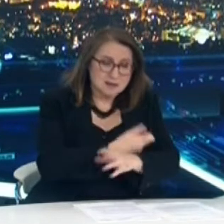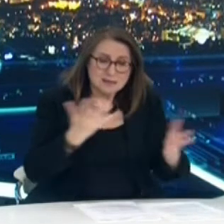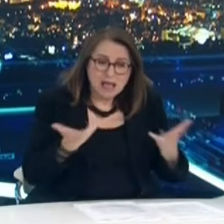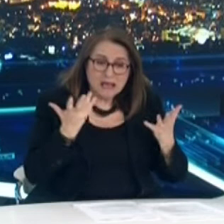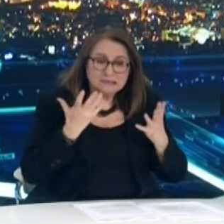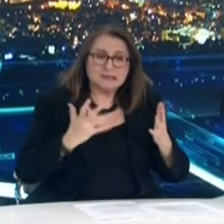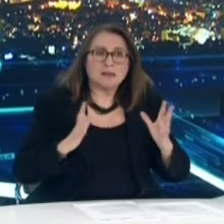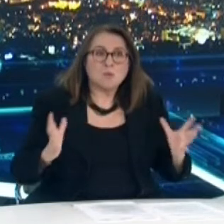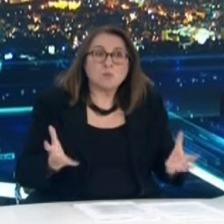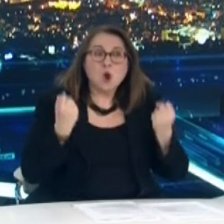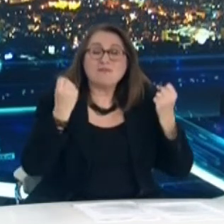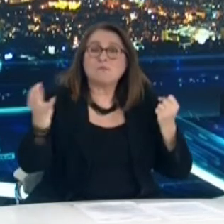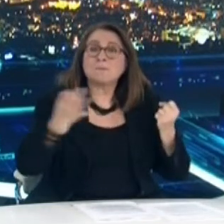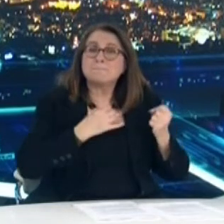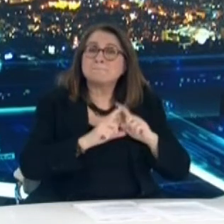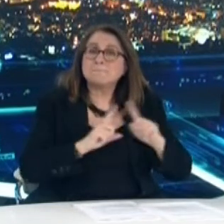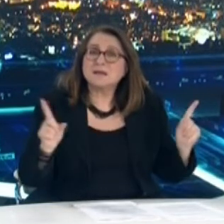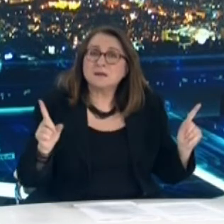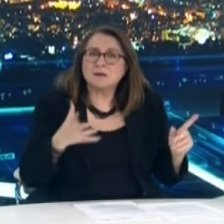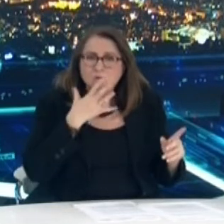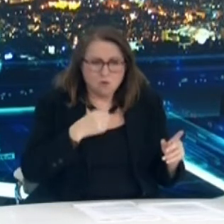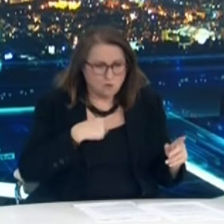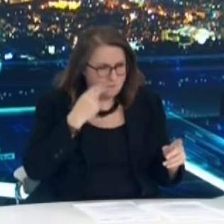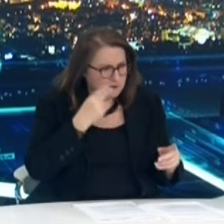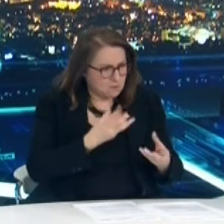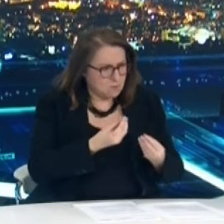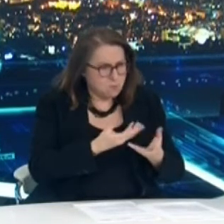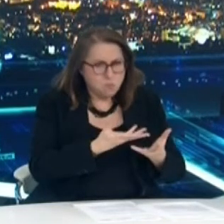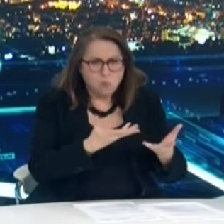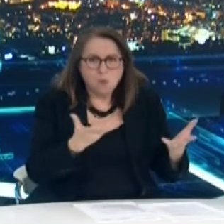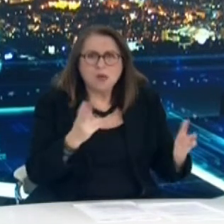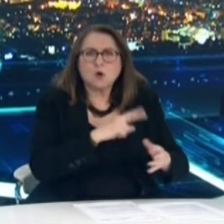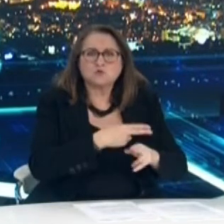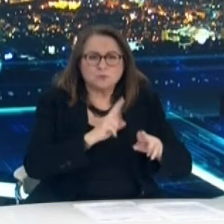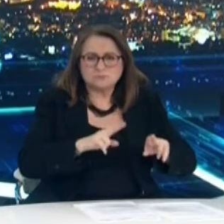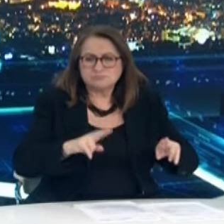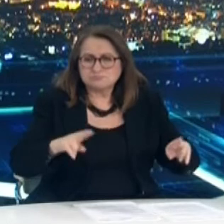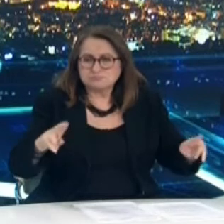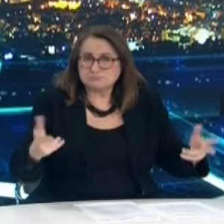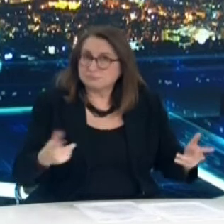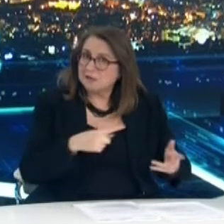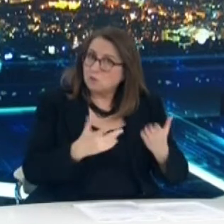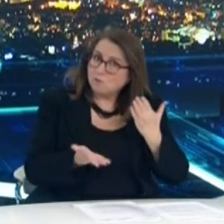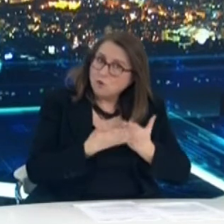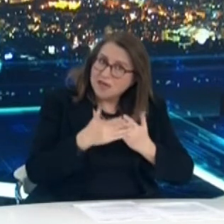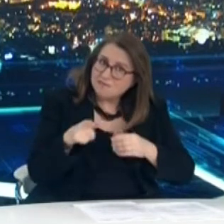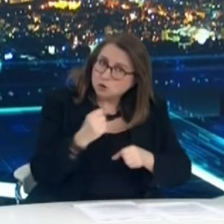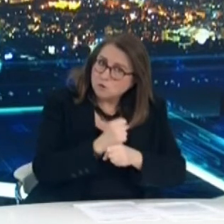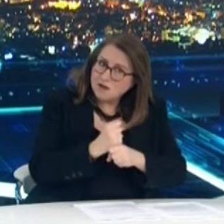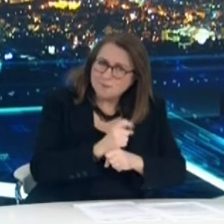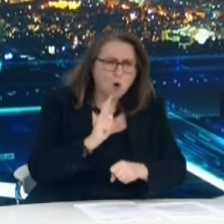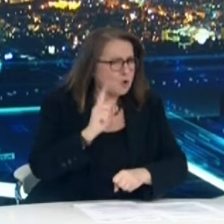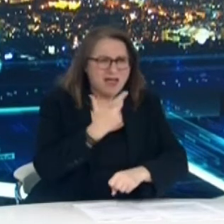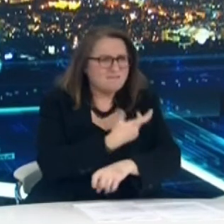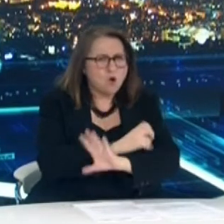της, καθώς βλέπουμε ότι οι νοσηλεία στα νοσοκομεία καλπάζουν το τελευταίο διάστημα. Κύριε Κοντοζαμάνη, υπάρχει άρνηση από την πλευρά των ιδιωτικών